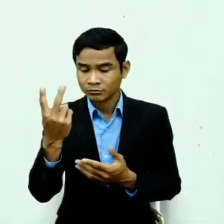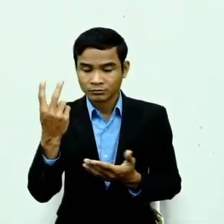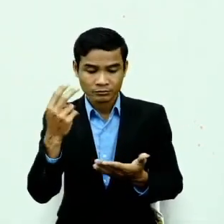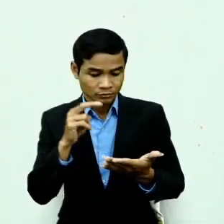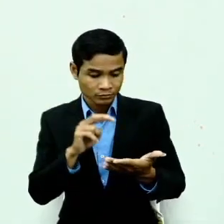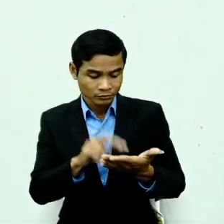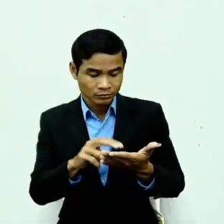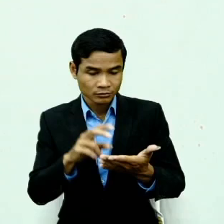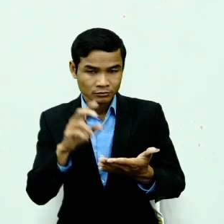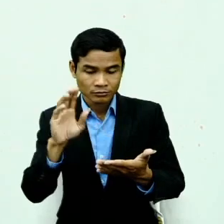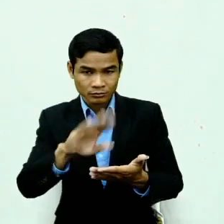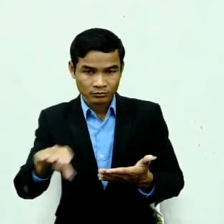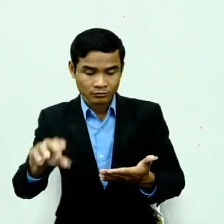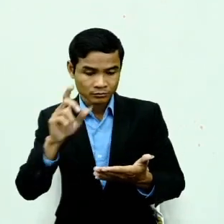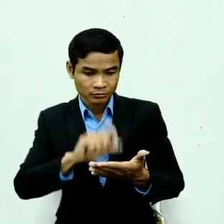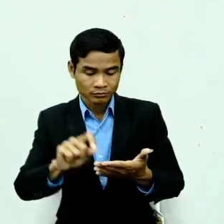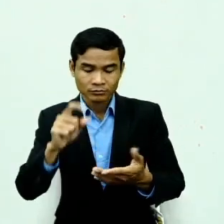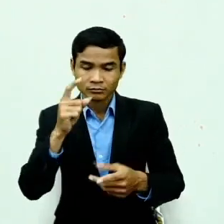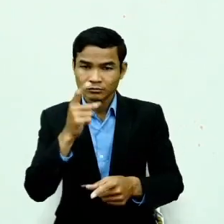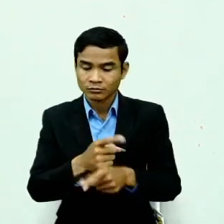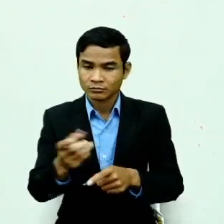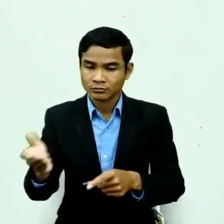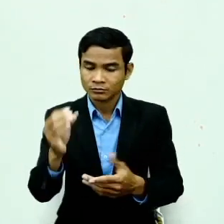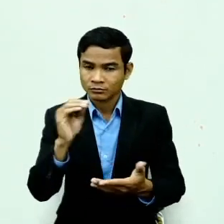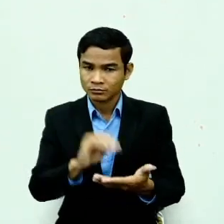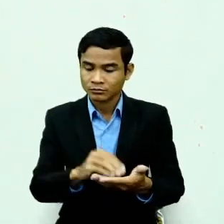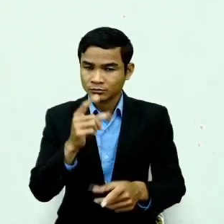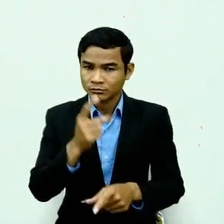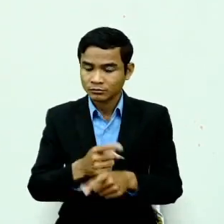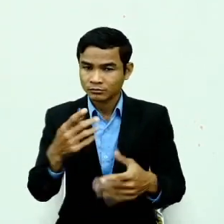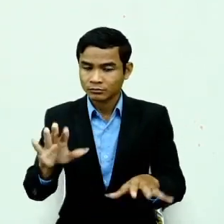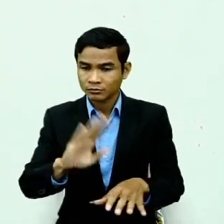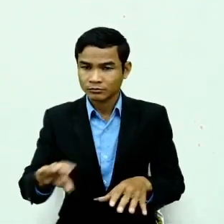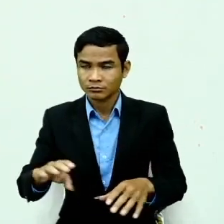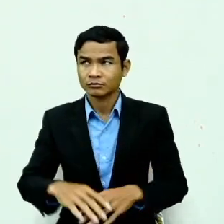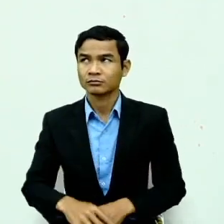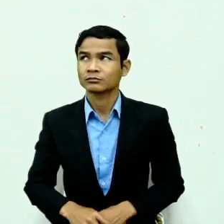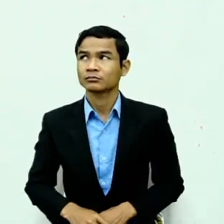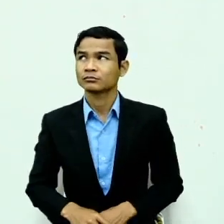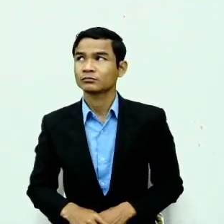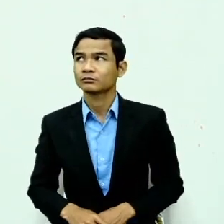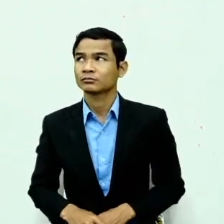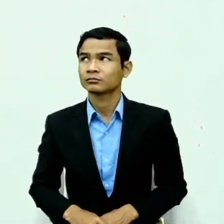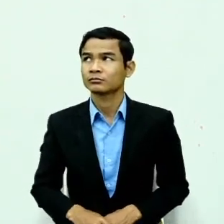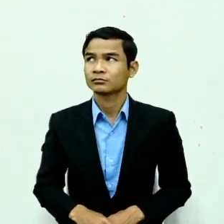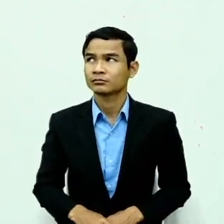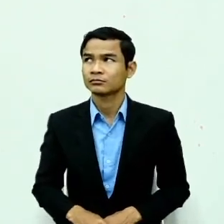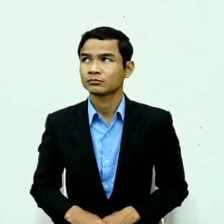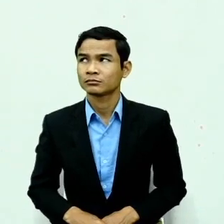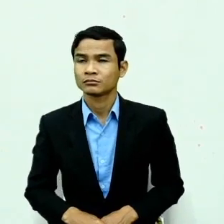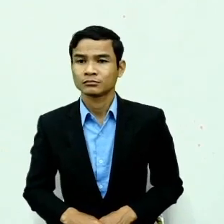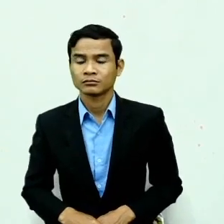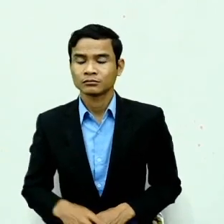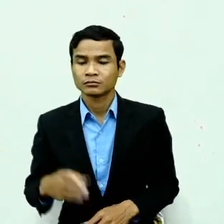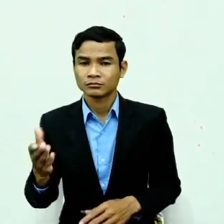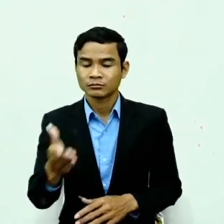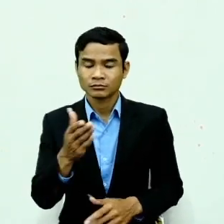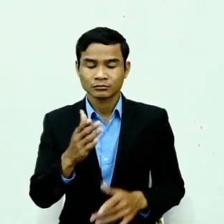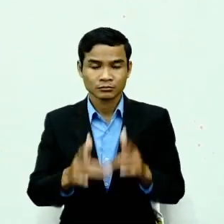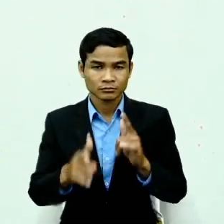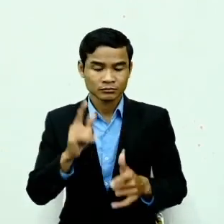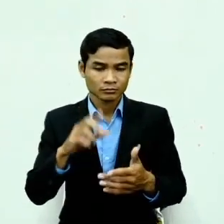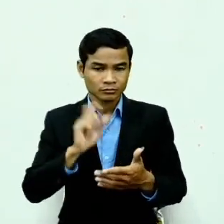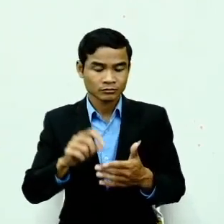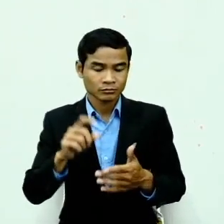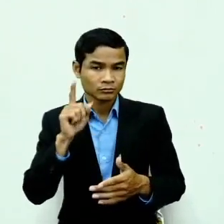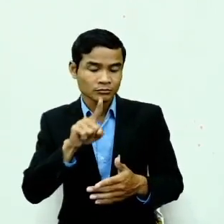tung ngồn để con sờ xe là lời sự phật bỏ con bàn trầm trai rồi nói con cha bà sân chim miên con nào mà nè đây sẽ mình toàn bàn